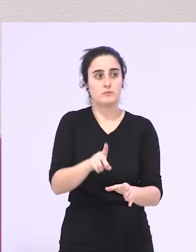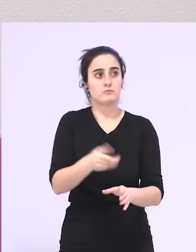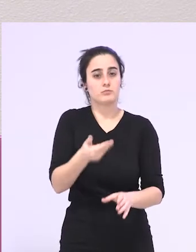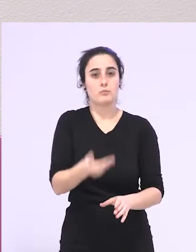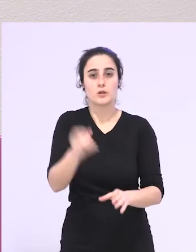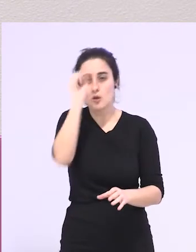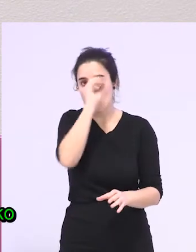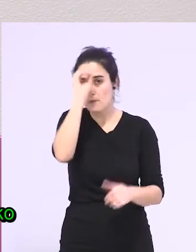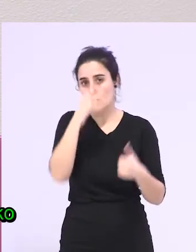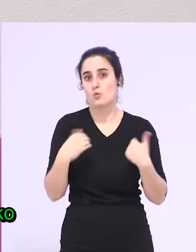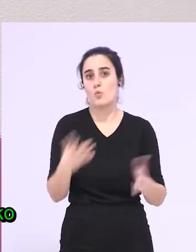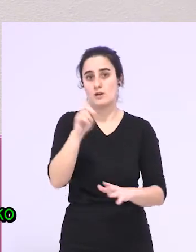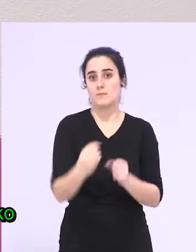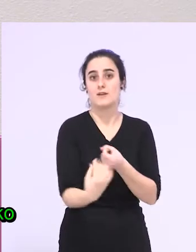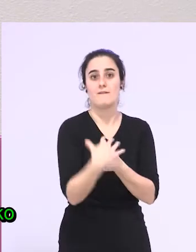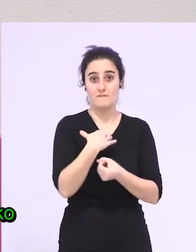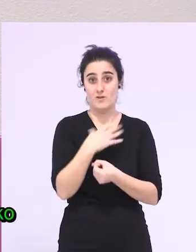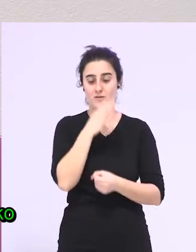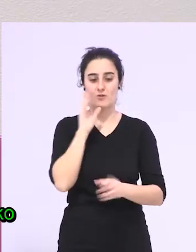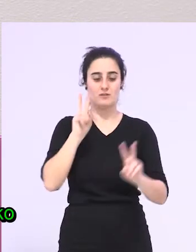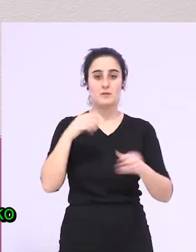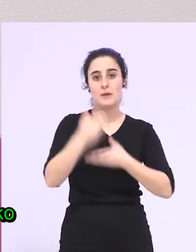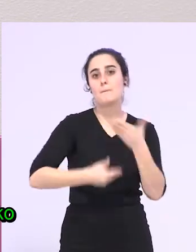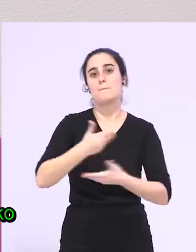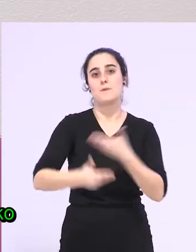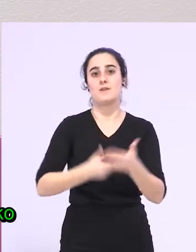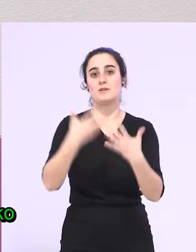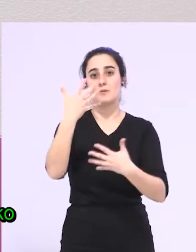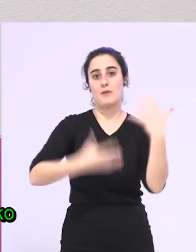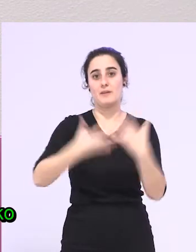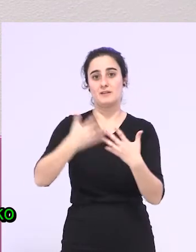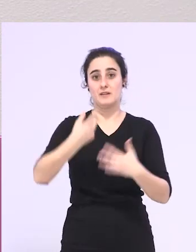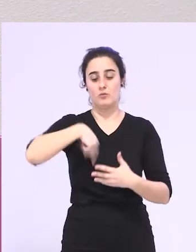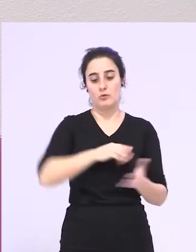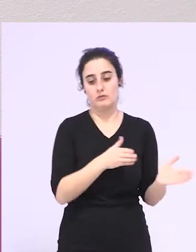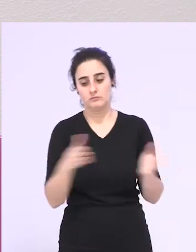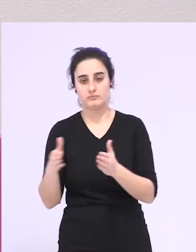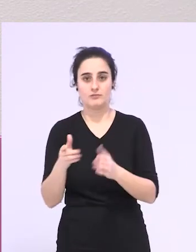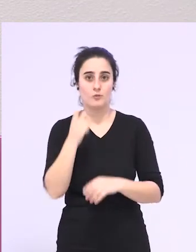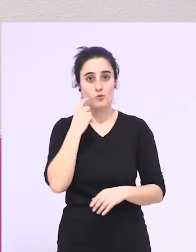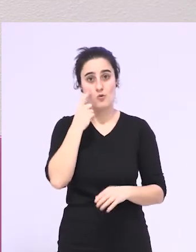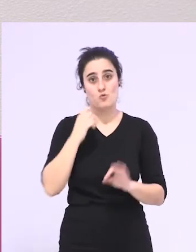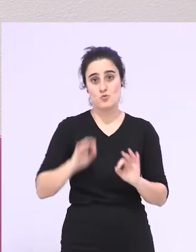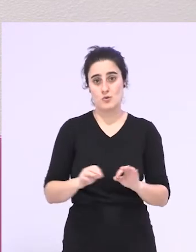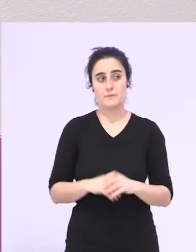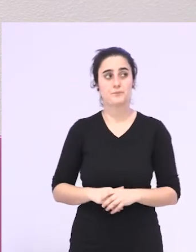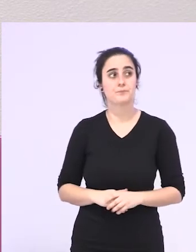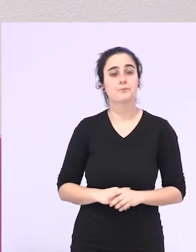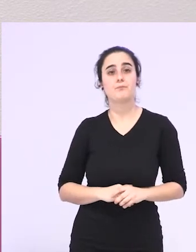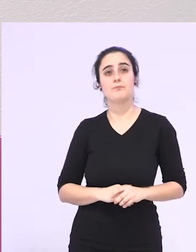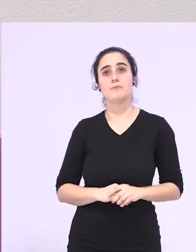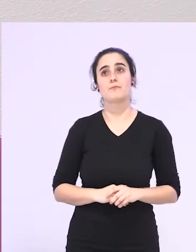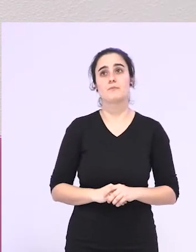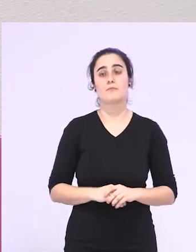badena nolabait prozedura administratiboetara bideratzeko ohitura daukagun honetan. Eta gero nolabait,